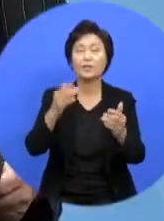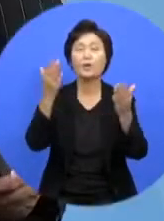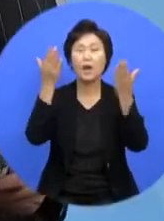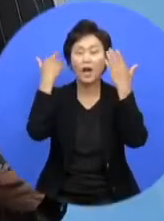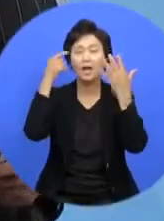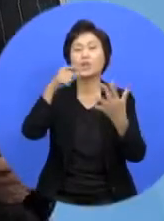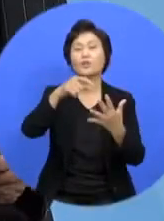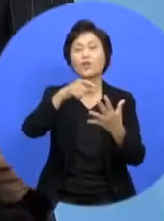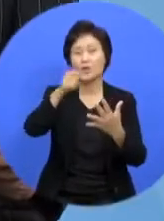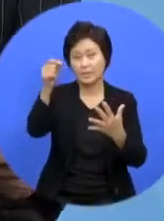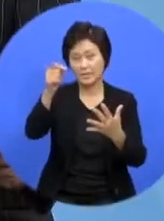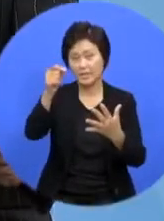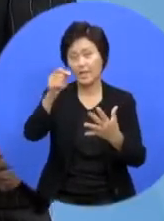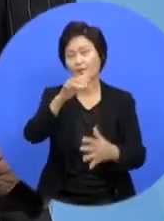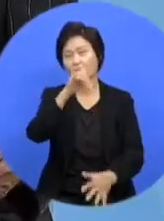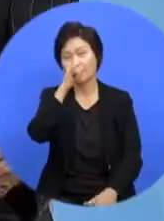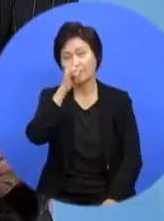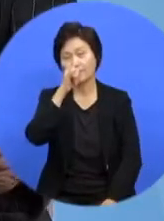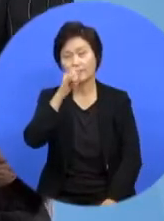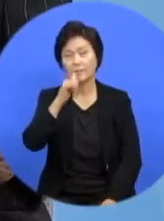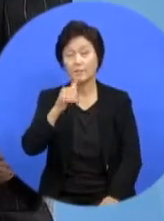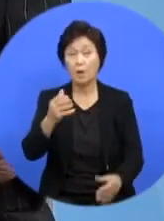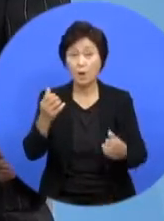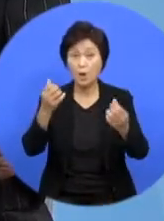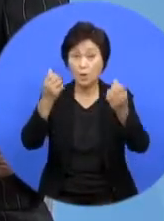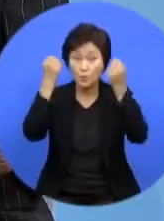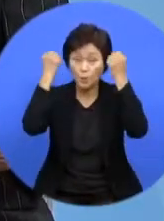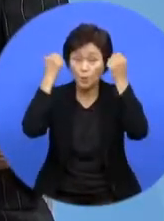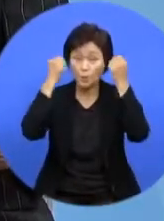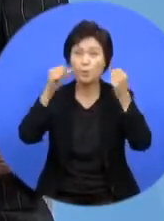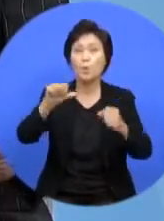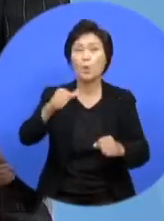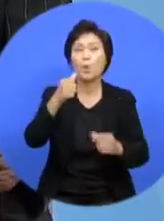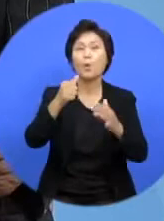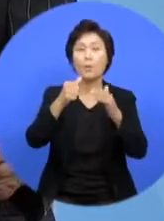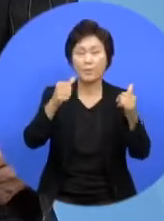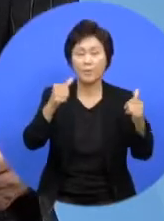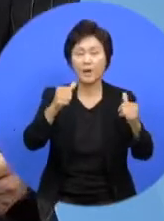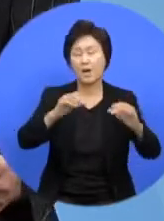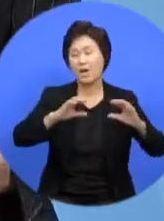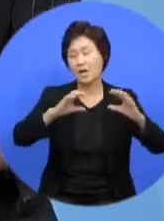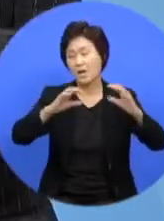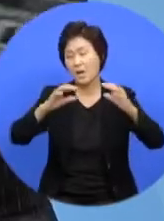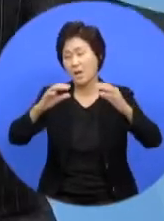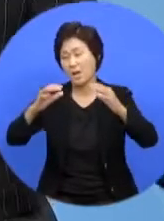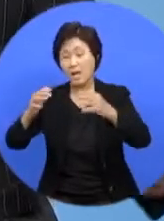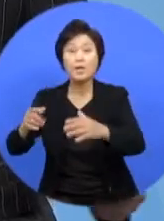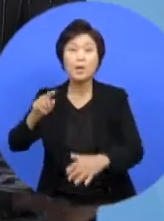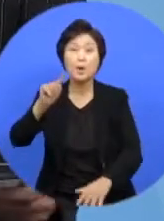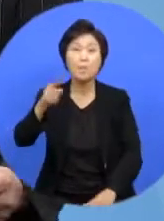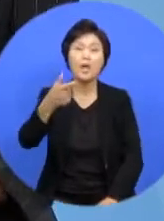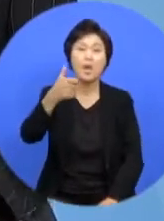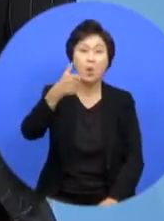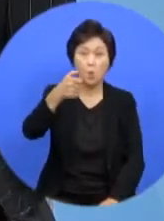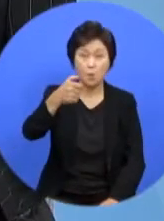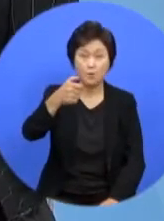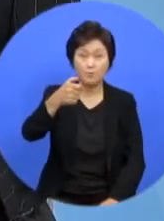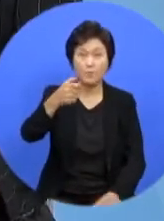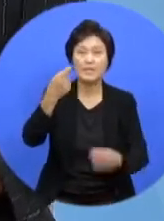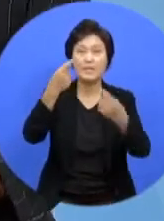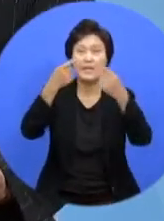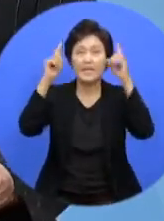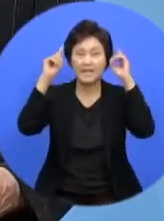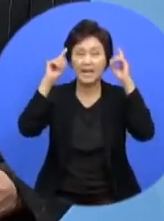졸업생이 예. 있잖아요. 네. 500명이 전 세계 150여 개 대학에 이렇게 분포돼 있대요. 그러니,